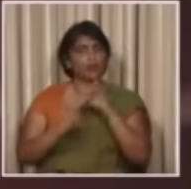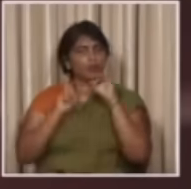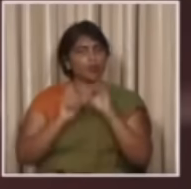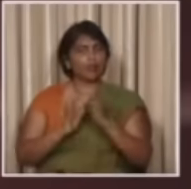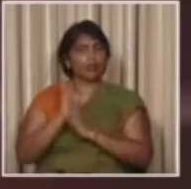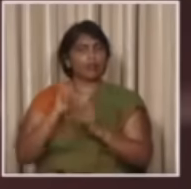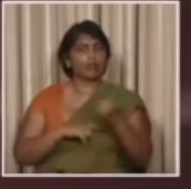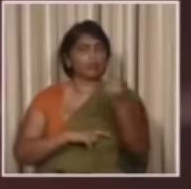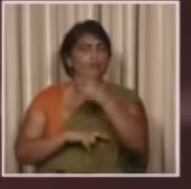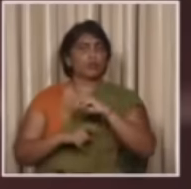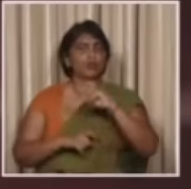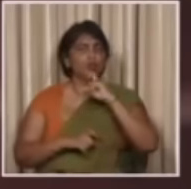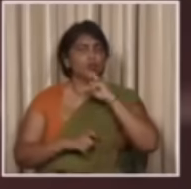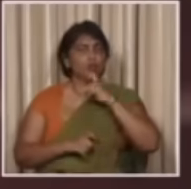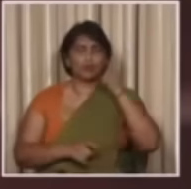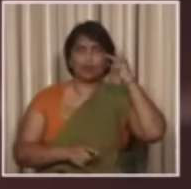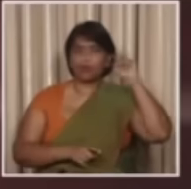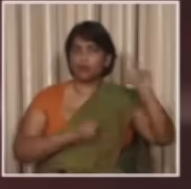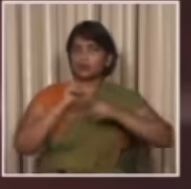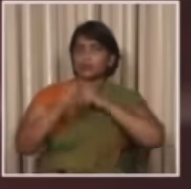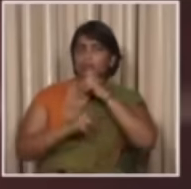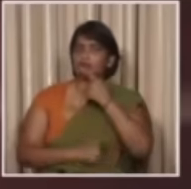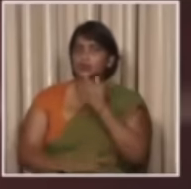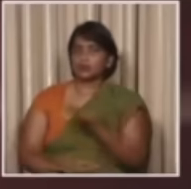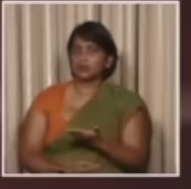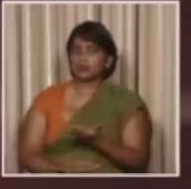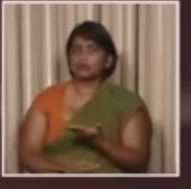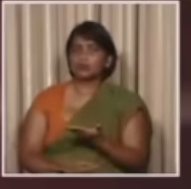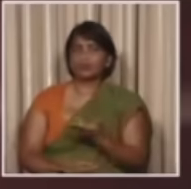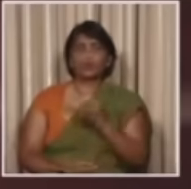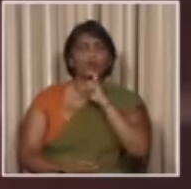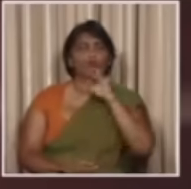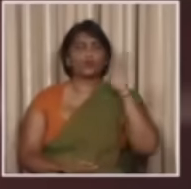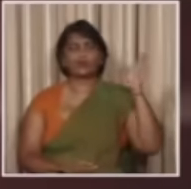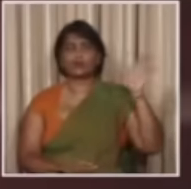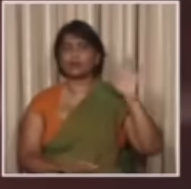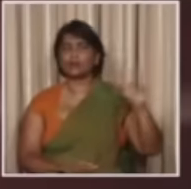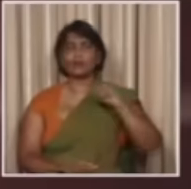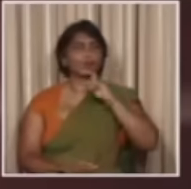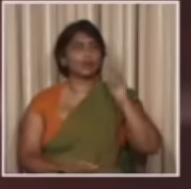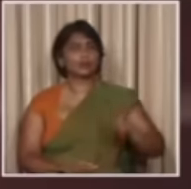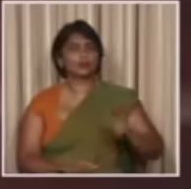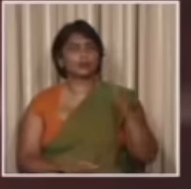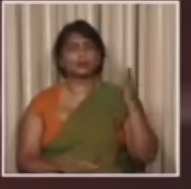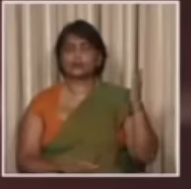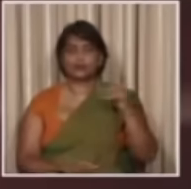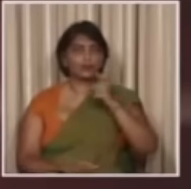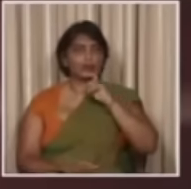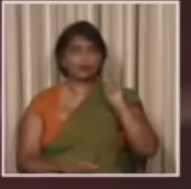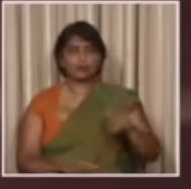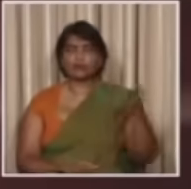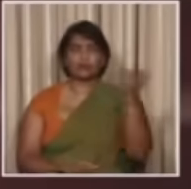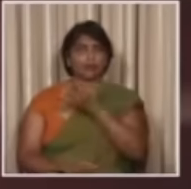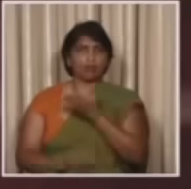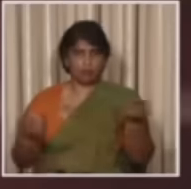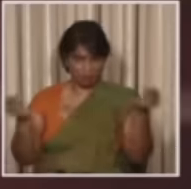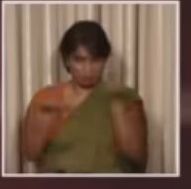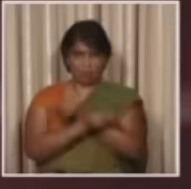මන්ත්‍රීවරු ඔක්කොම උසාවිය වල තීන්දුව කතා කරන්න ගියොත් ඒ උසාවියේ මොකක්ද තියෙන්නේ? එනම් විනිසුරුවරුන්ගේ තියෙන කියන විනිසුරුවරු මෙතුමාලගේ ඩීල්